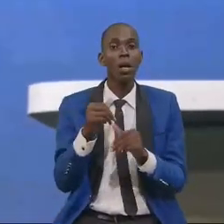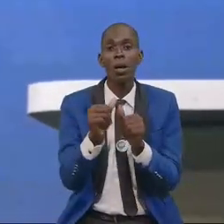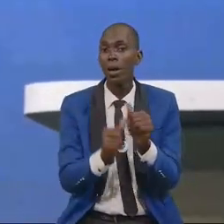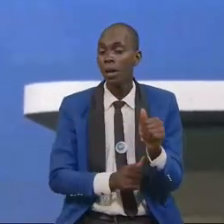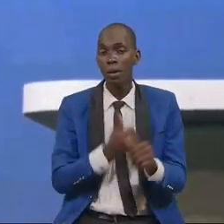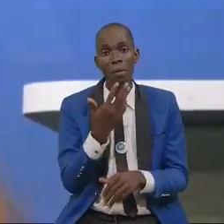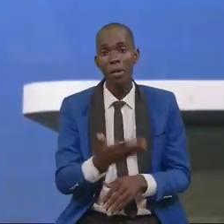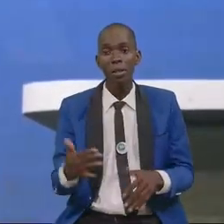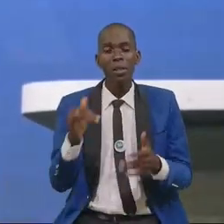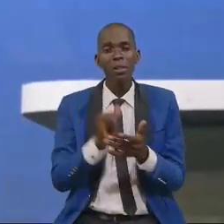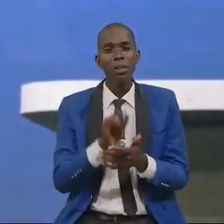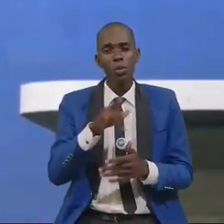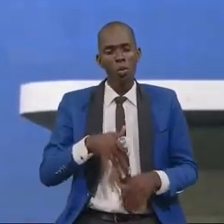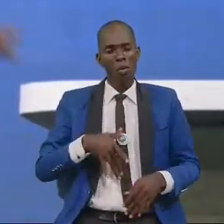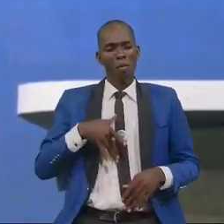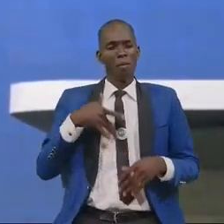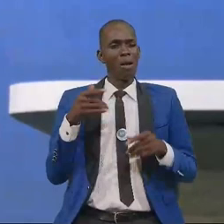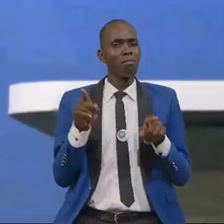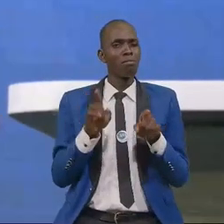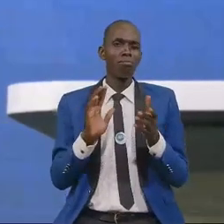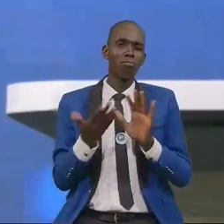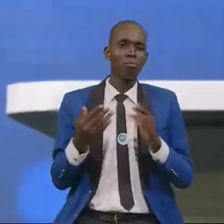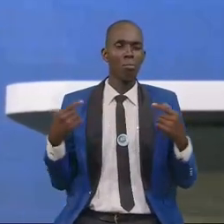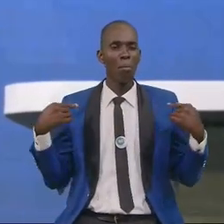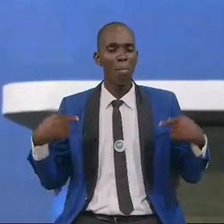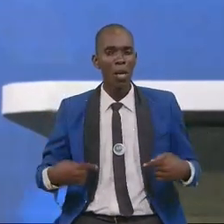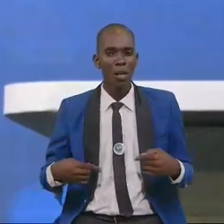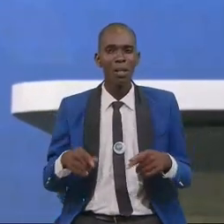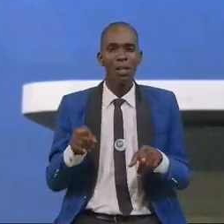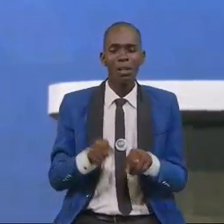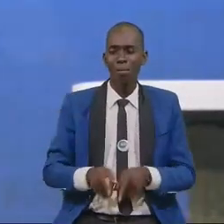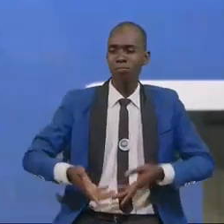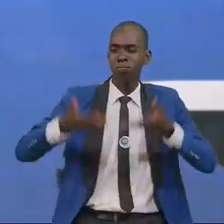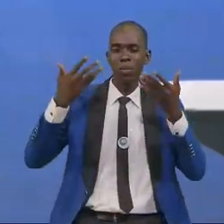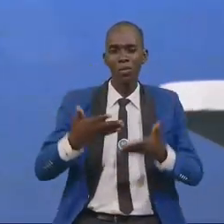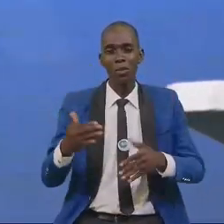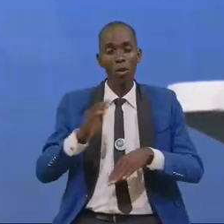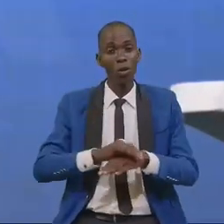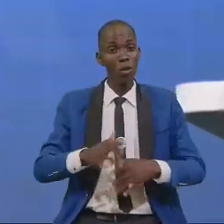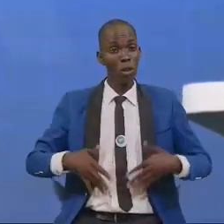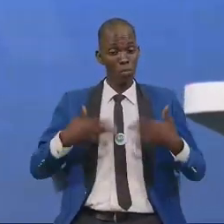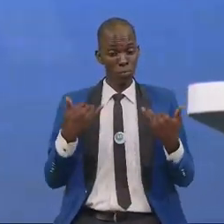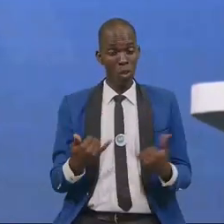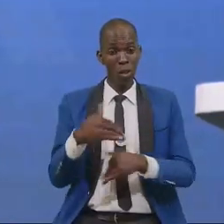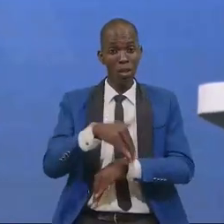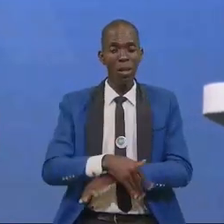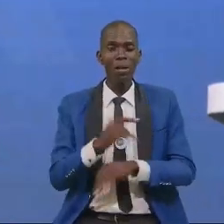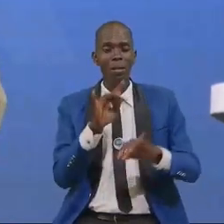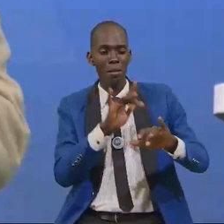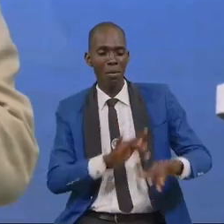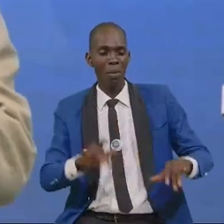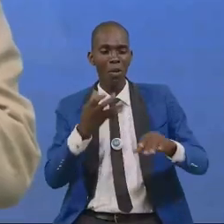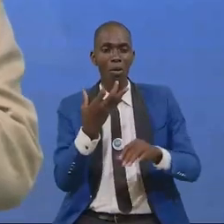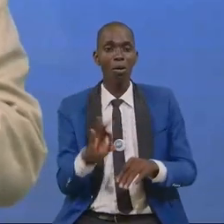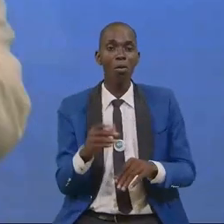tout ce que tu ressentais comme douleur comme un fardeau dans ta vie aujourd'hui la miséricorde du